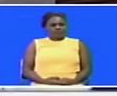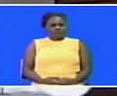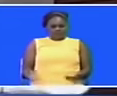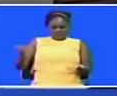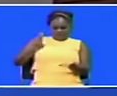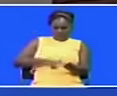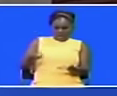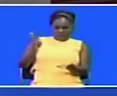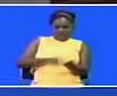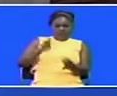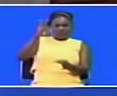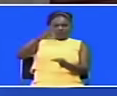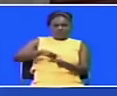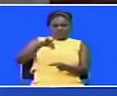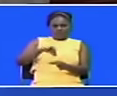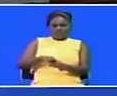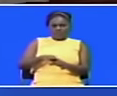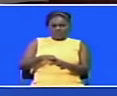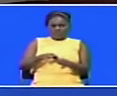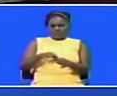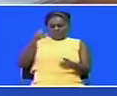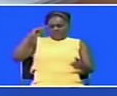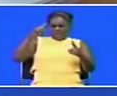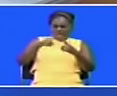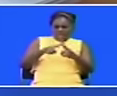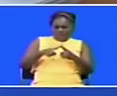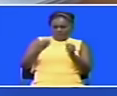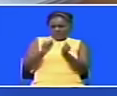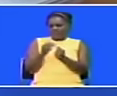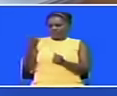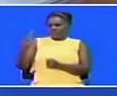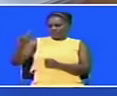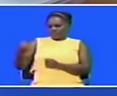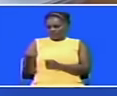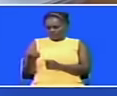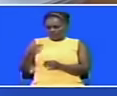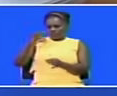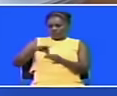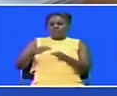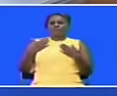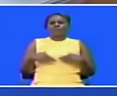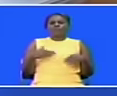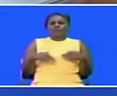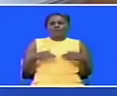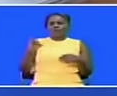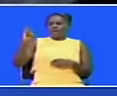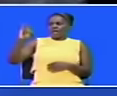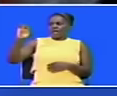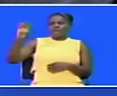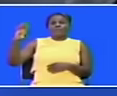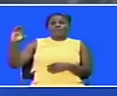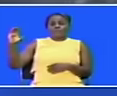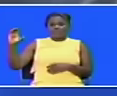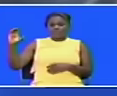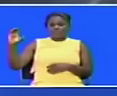Sajili ya wapiga kura humu nchini ikiashiria takriban wa Kenya milioni 15.9 kuwa wapiga kura. Tume huru ya uchaguzi